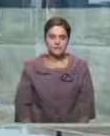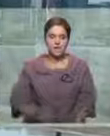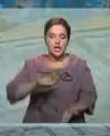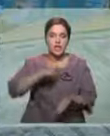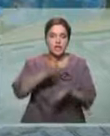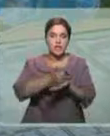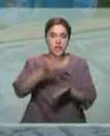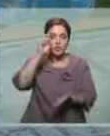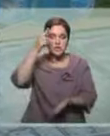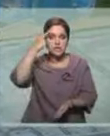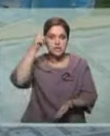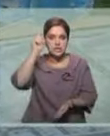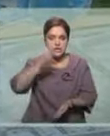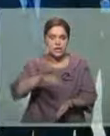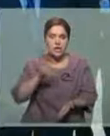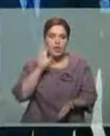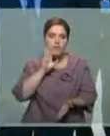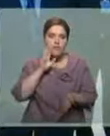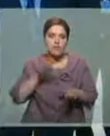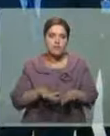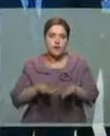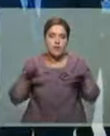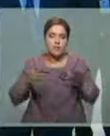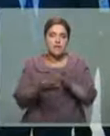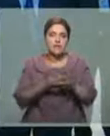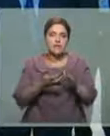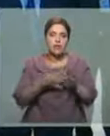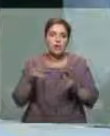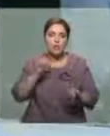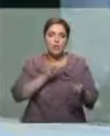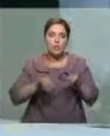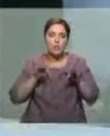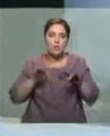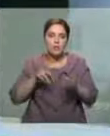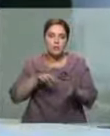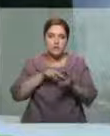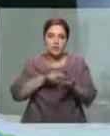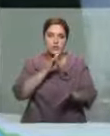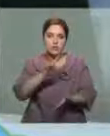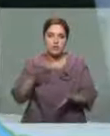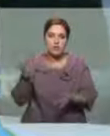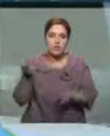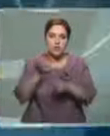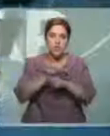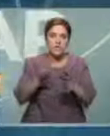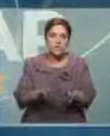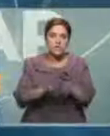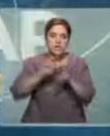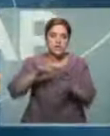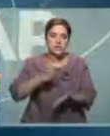Глава государства знает о больших лужах и нехватке парковок в столице. Нурсултан Назарбаев посетил Астана Генплан.